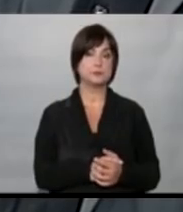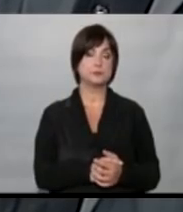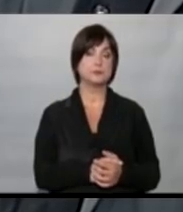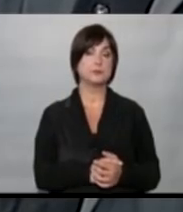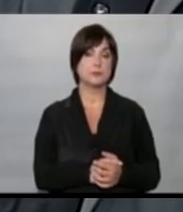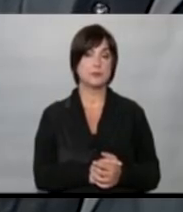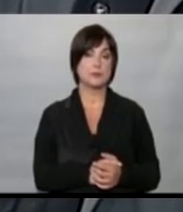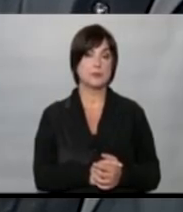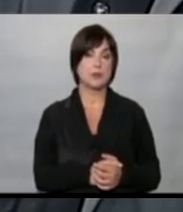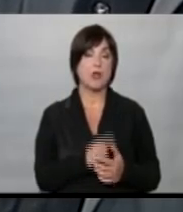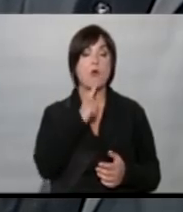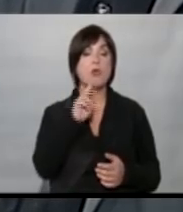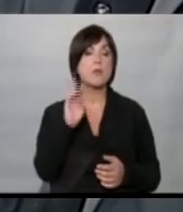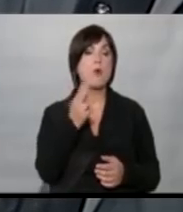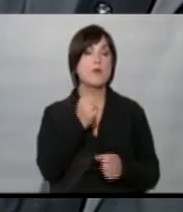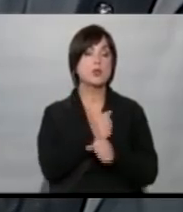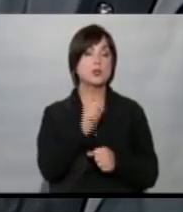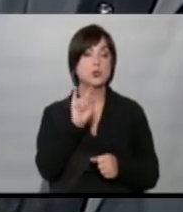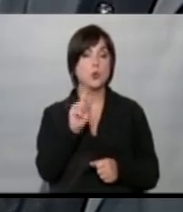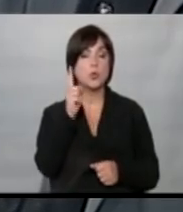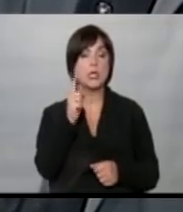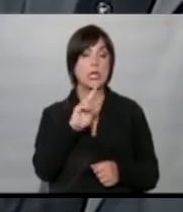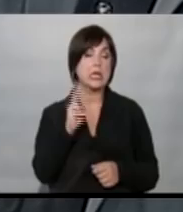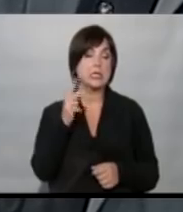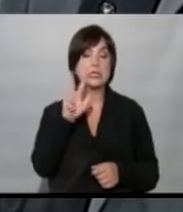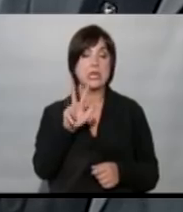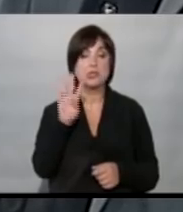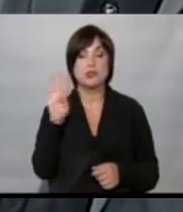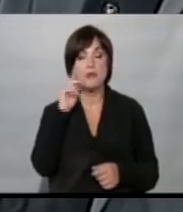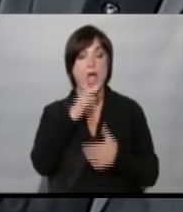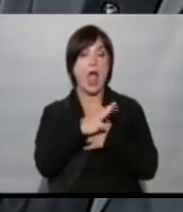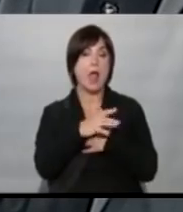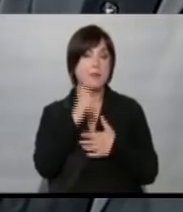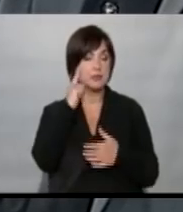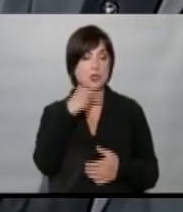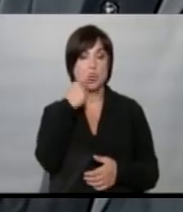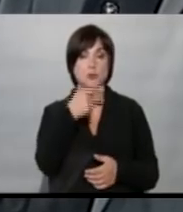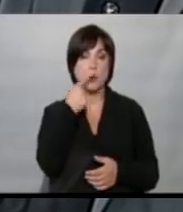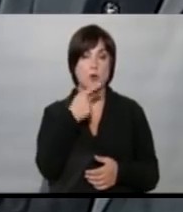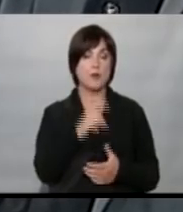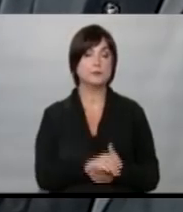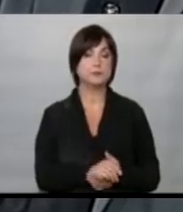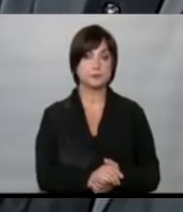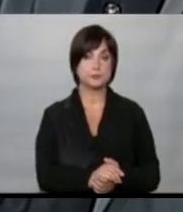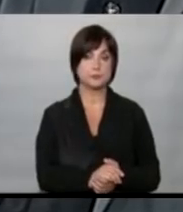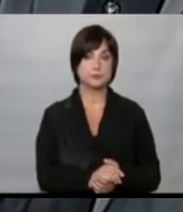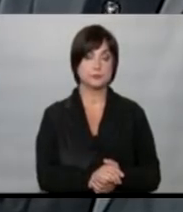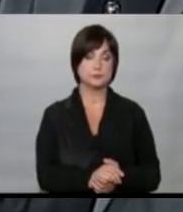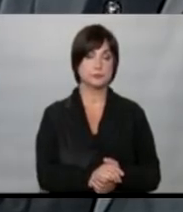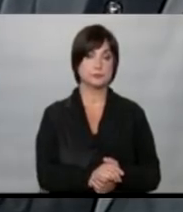направено. Дуи? Дали е Дуи, дали некој трет или четврт, значи албанскиот субјект, зборам воопшто.